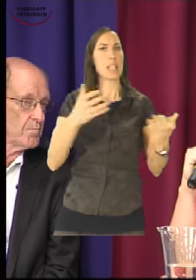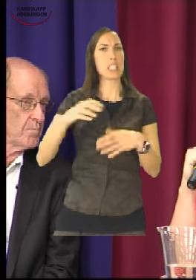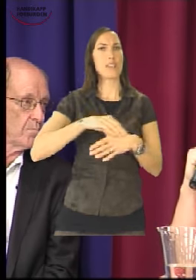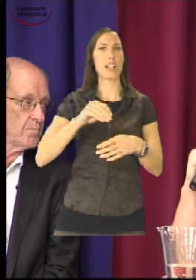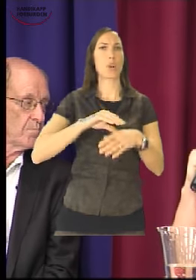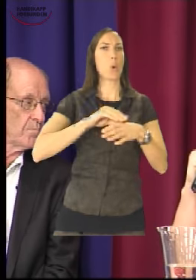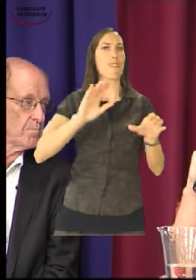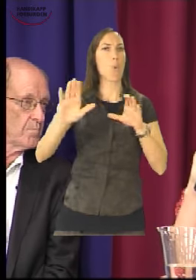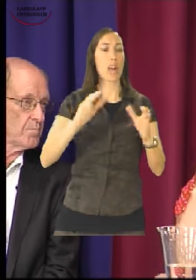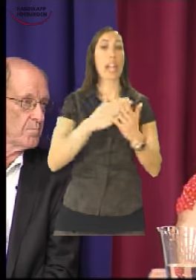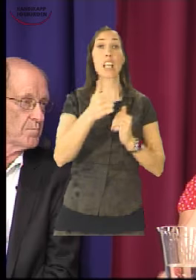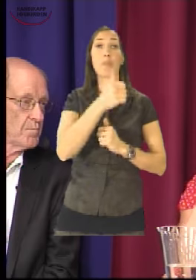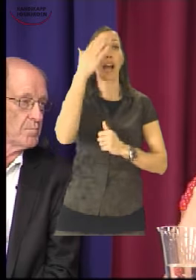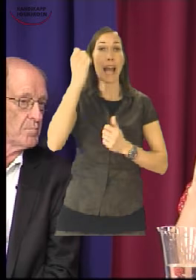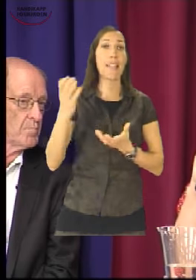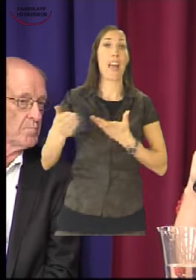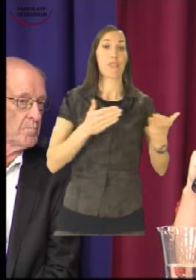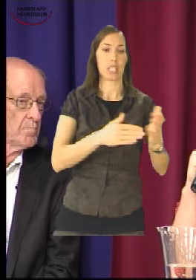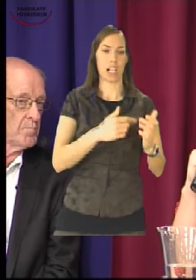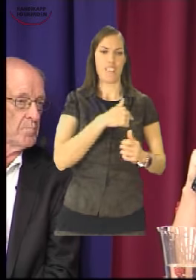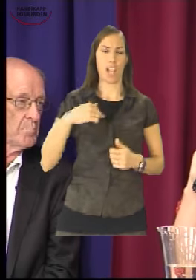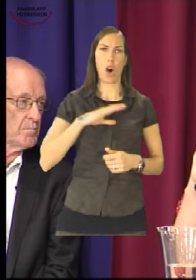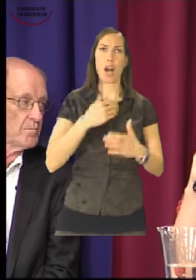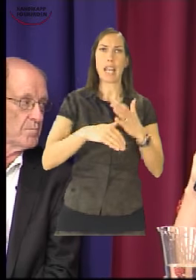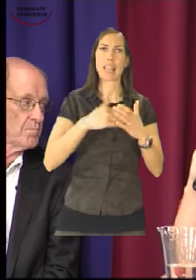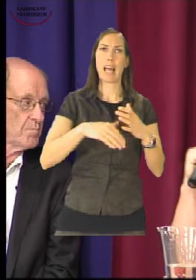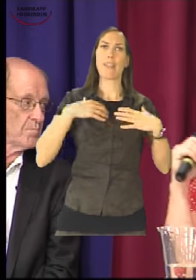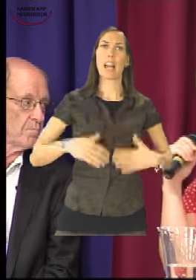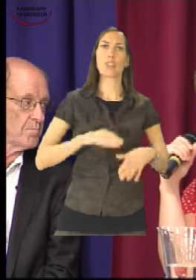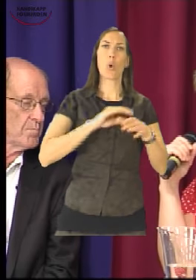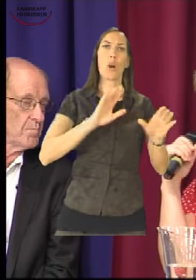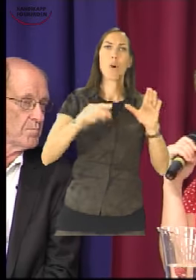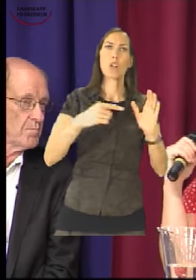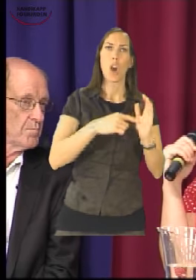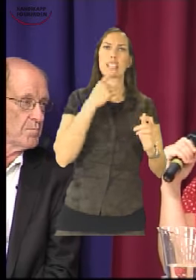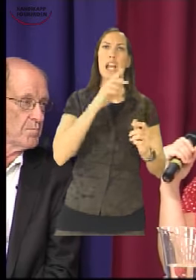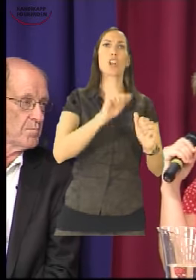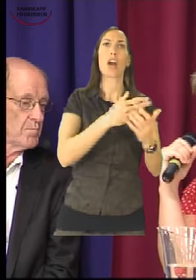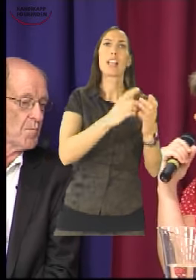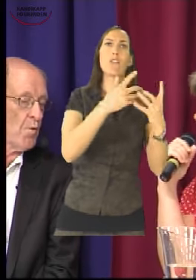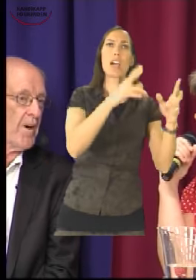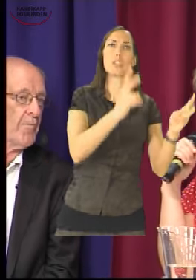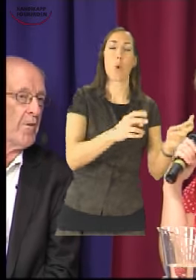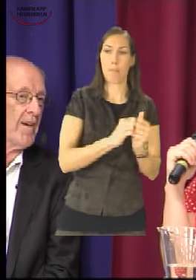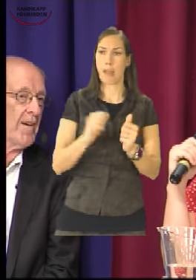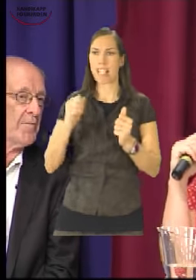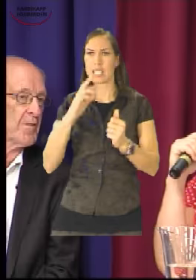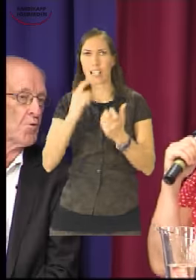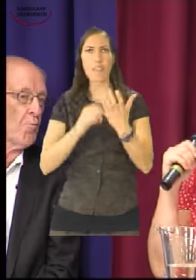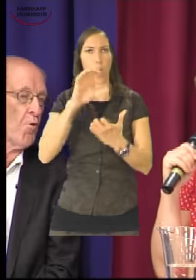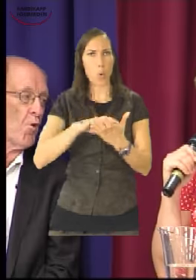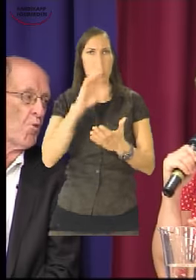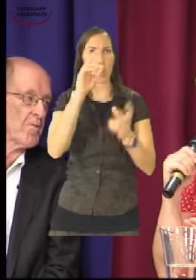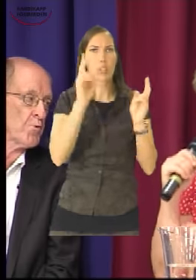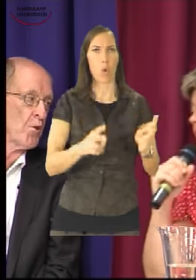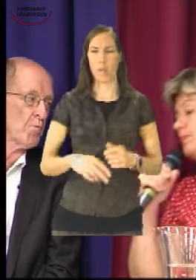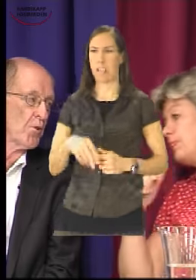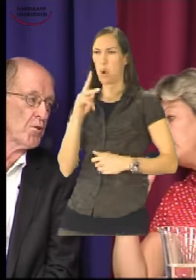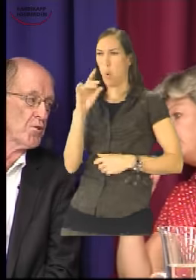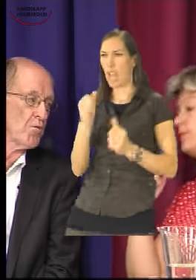bara sitta och hänvisa till att vi redan har en hälso- och sjukvårdslag som säger att så ska det inte vara. För det är så. Och varför och då måste man ju, efter så många år